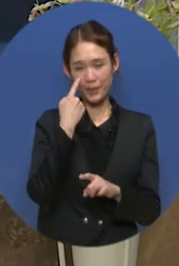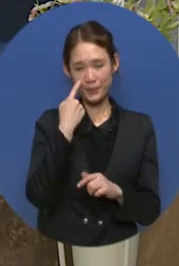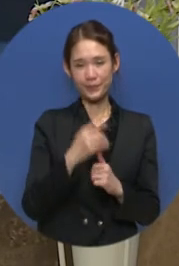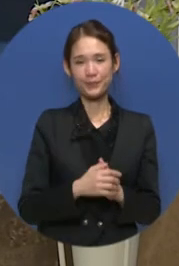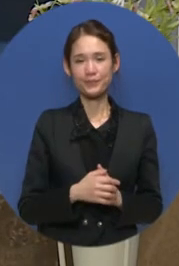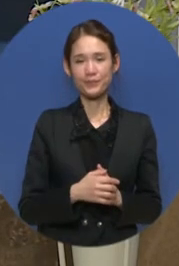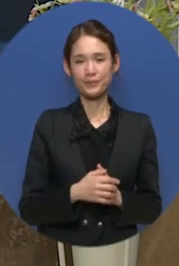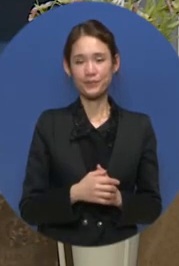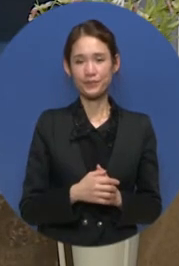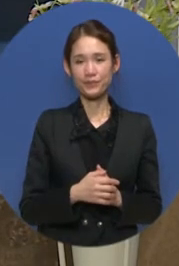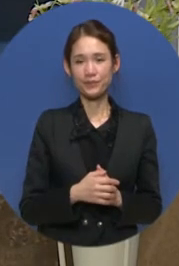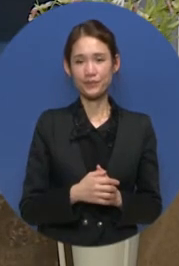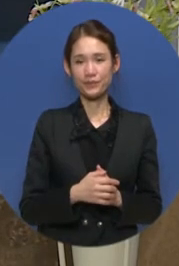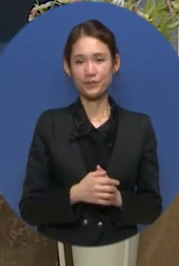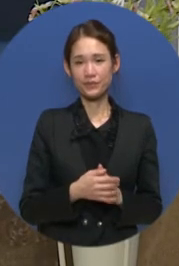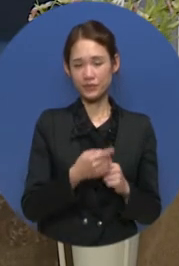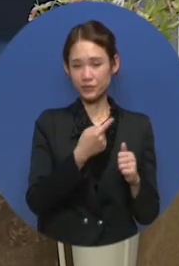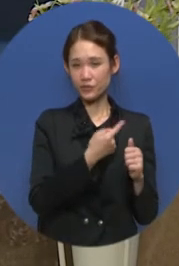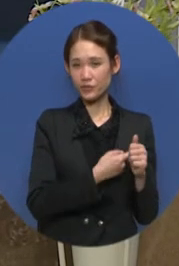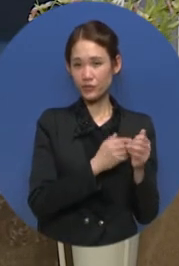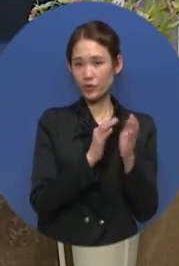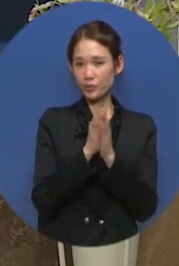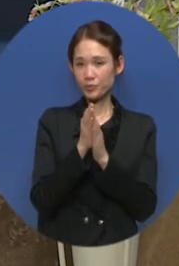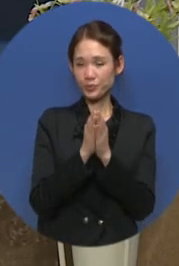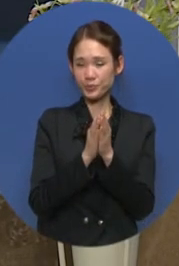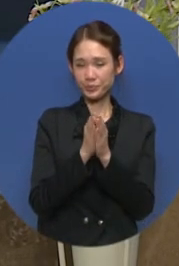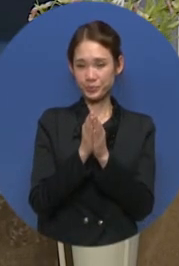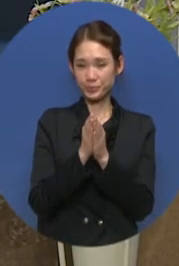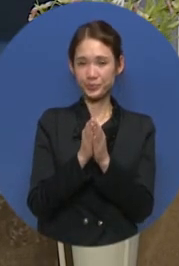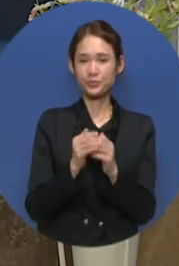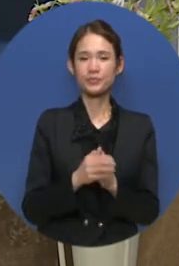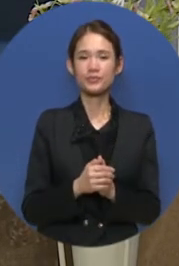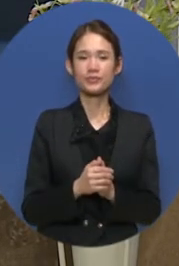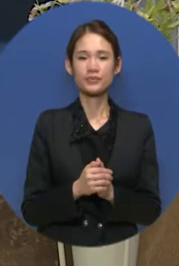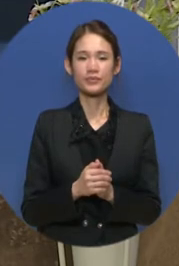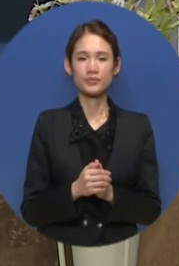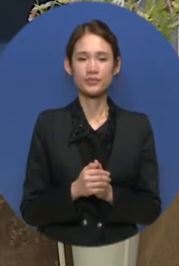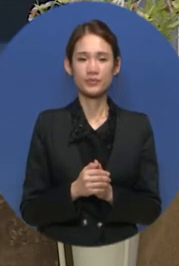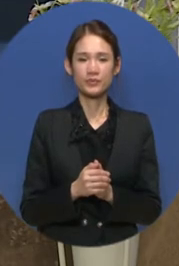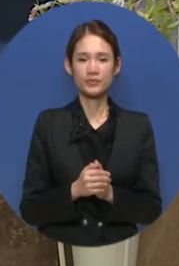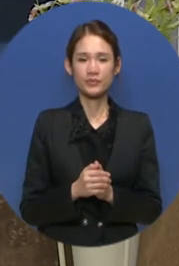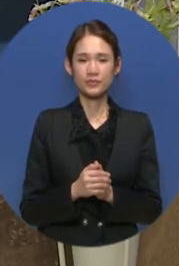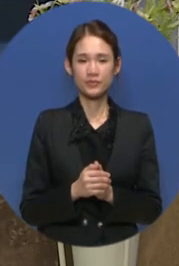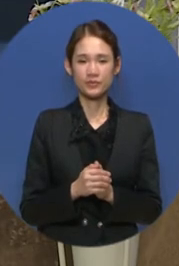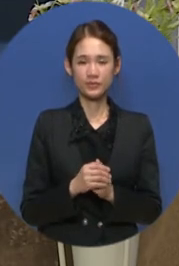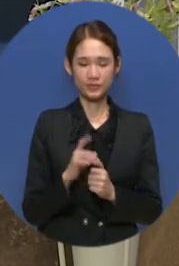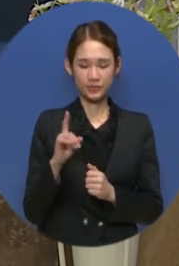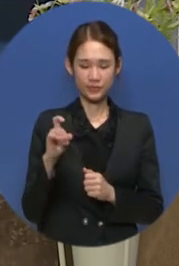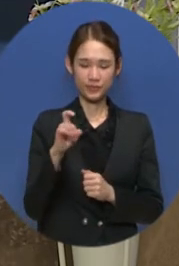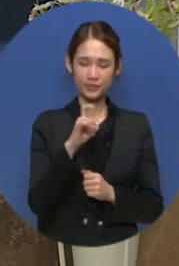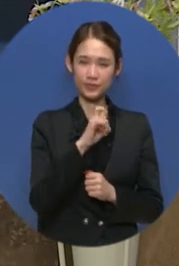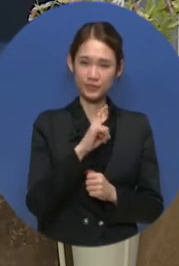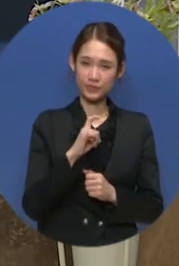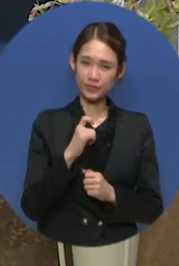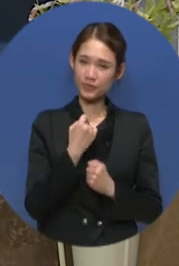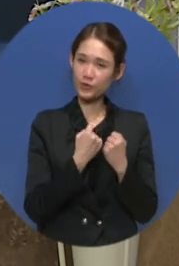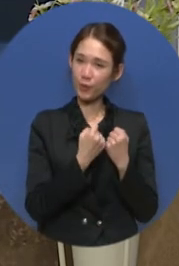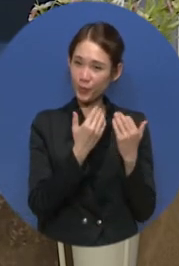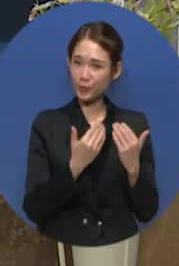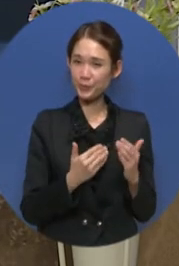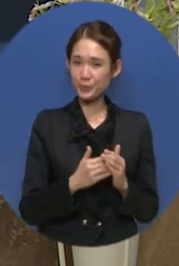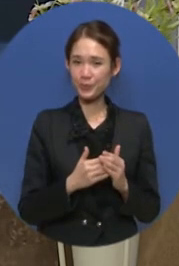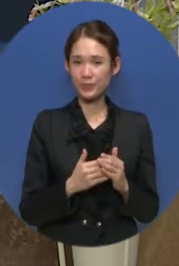네. 앞서서 이 천연 뭐 비누라든지 이런 항균 스프레이에 대해서 설명을 해주셨는데